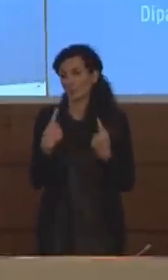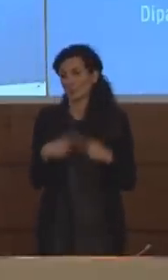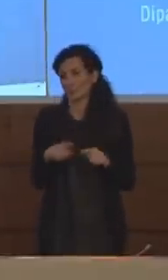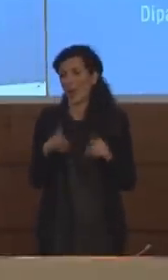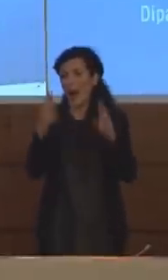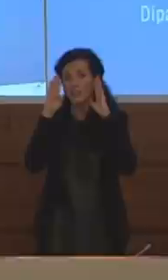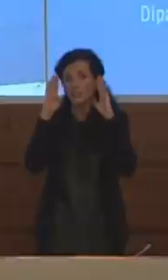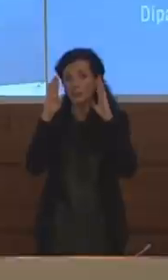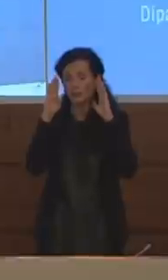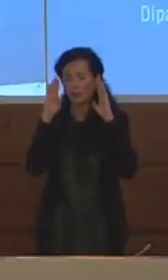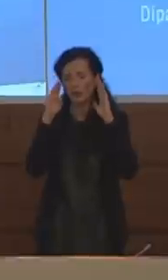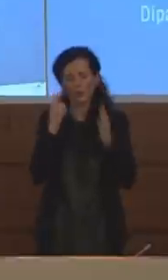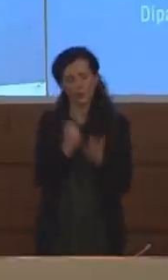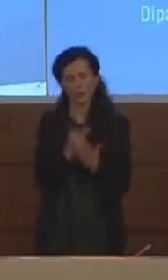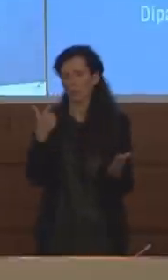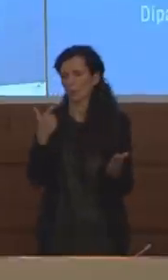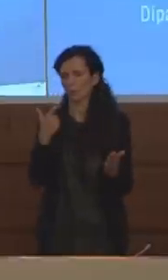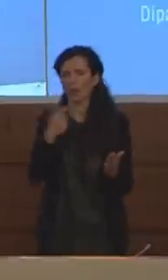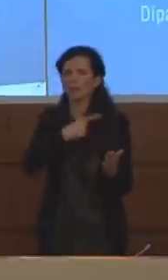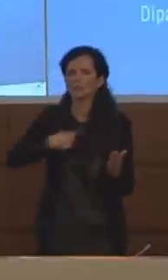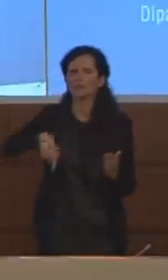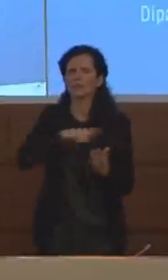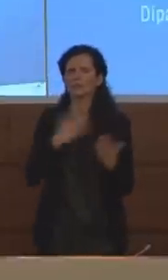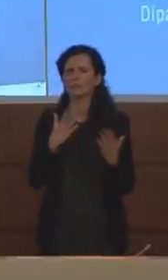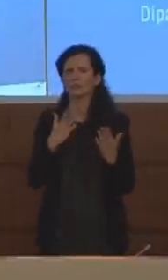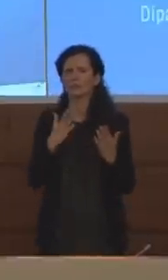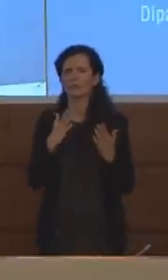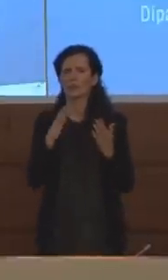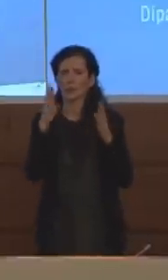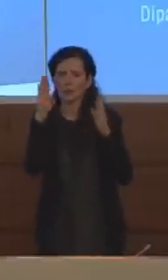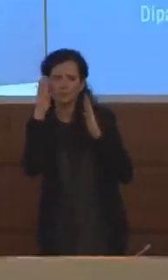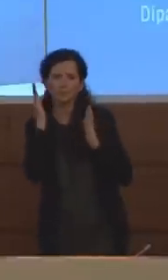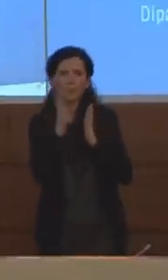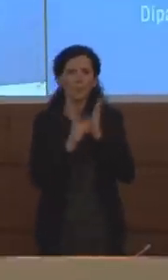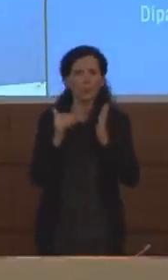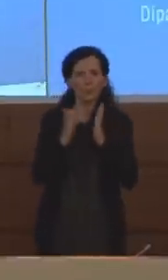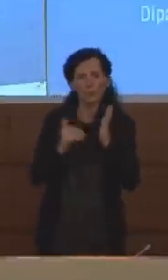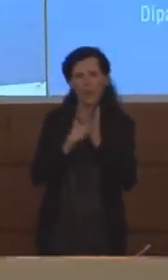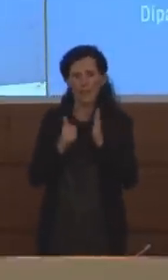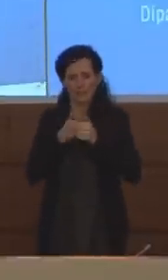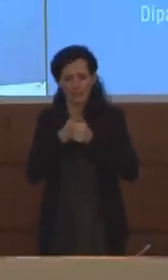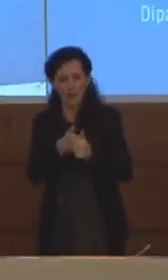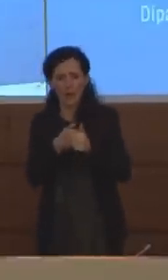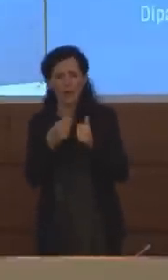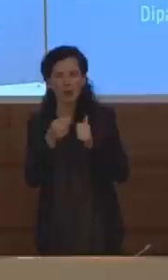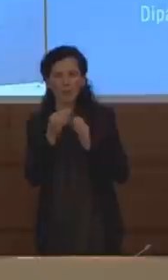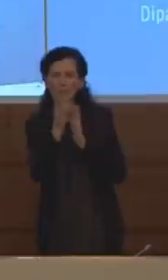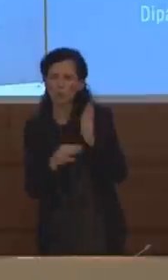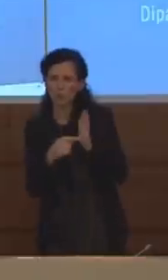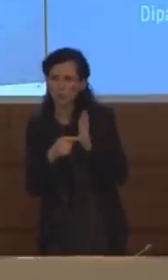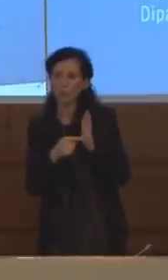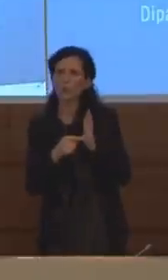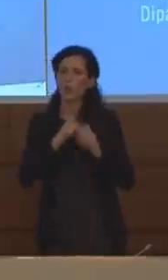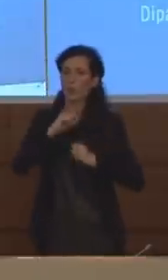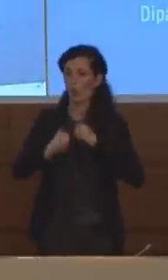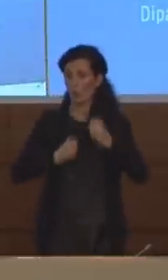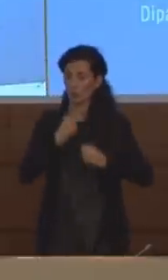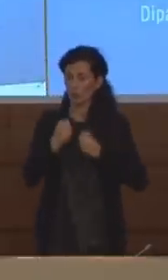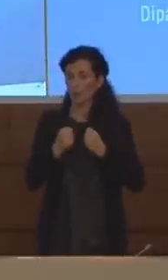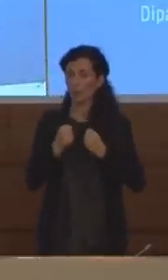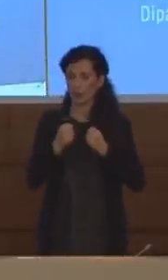dobbiamo essere molto cauti nelle misure che prendiamo perché dobbiamo evitare che ci sia una